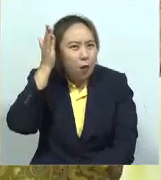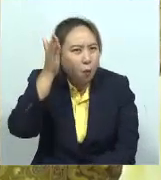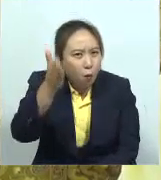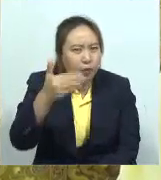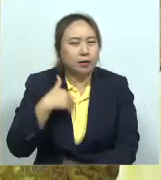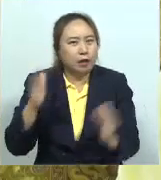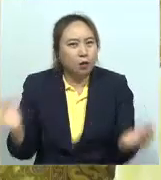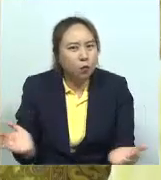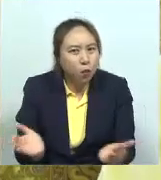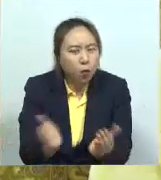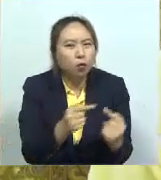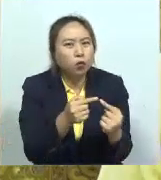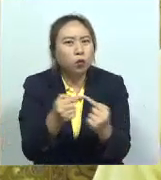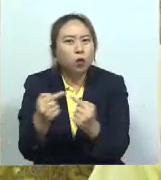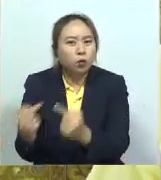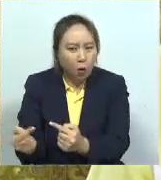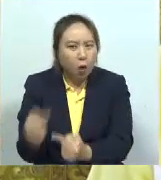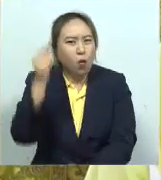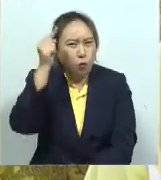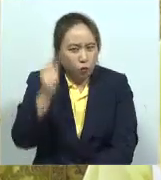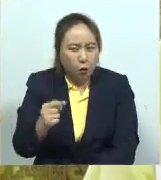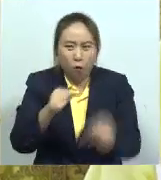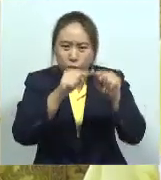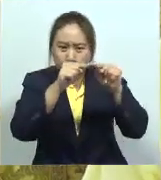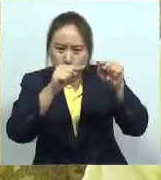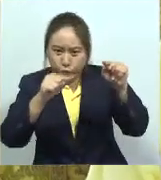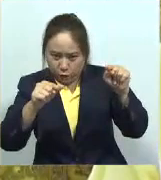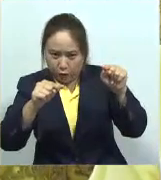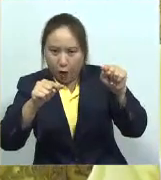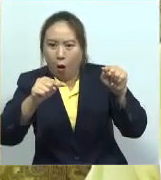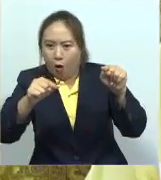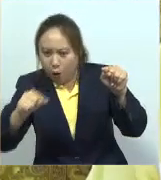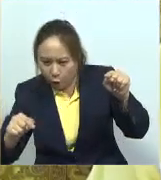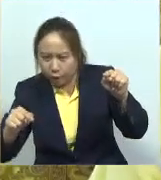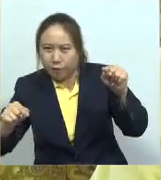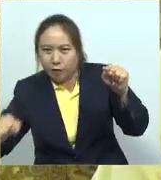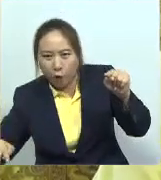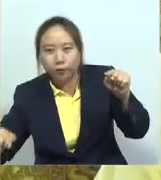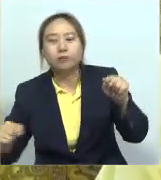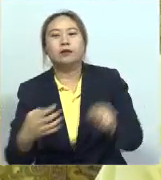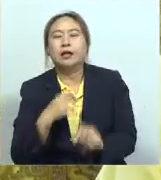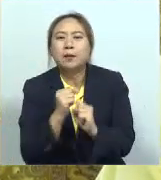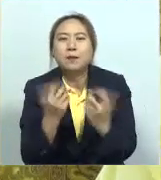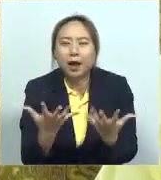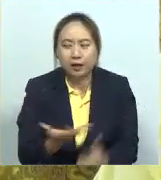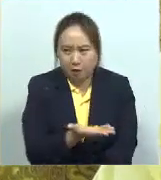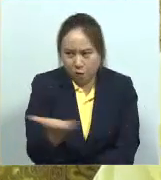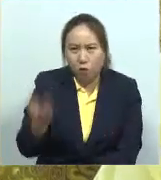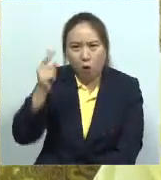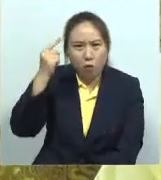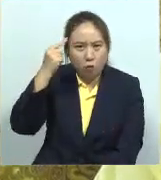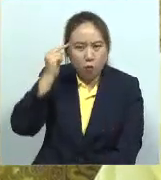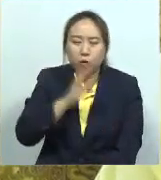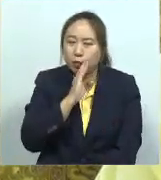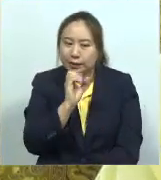งค์ต่อไปข้างหน้าว่าต้องลดลงมาอีกเพราะนั้นให้ทุกคนได้เห็นคุณค่าของขยะว่าขยะเนี่ยถ้ากระบวน